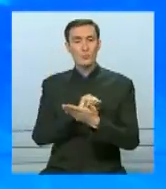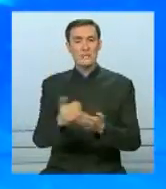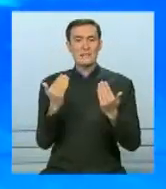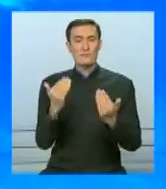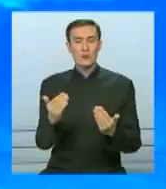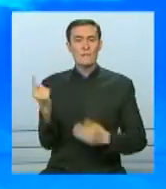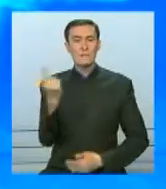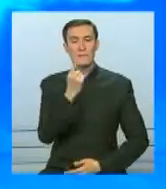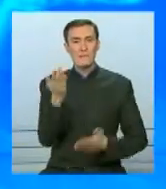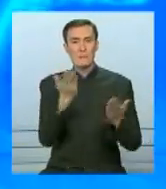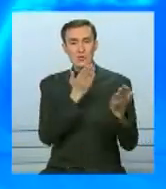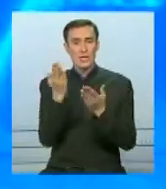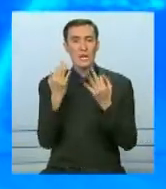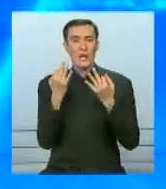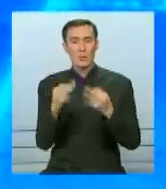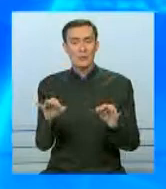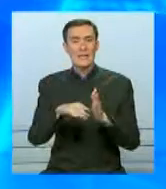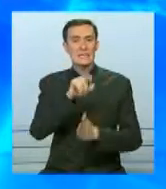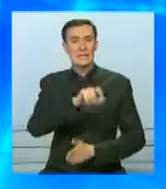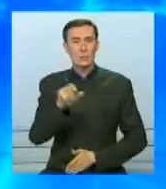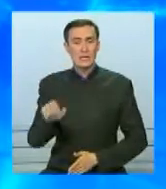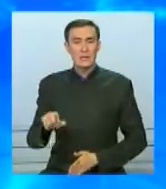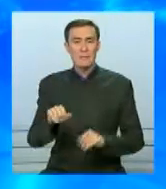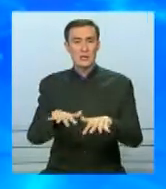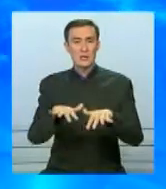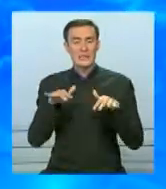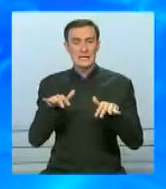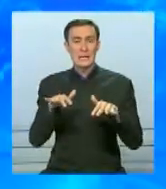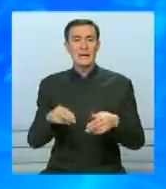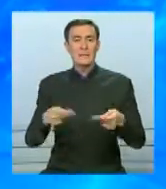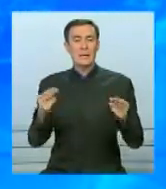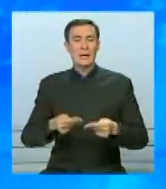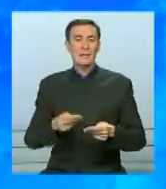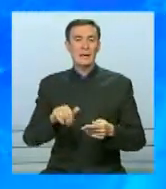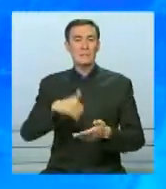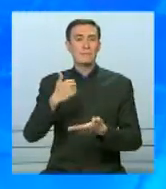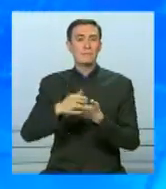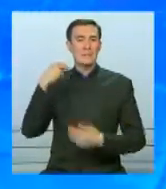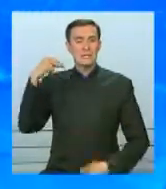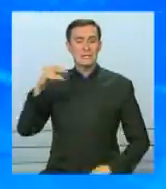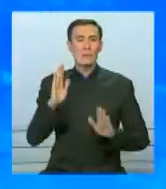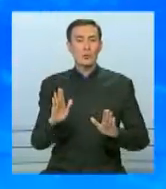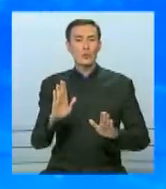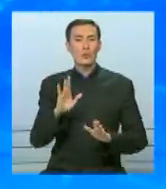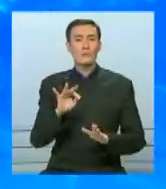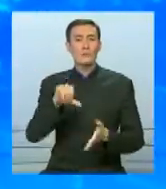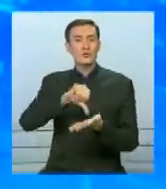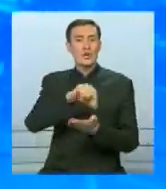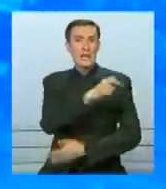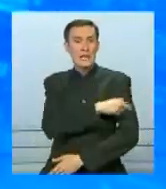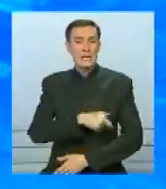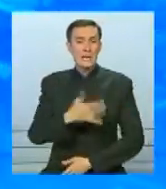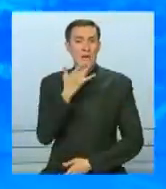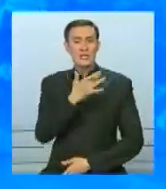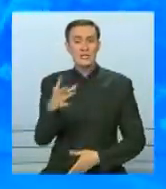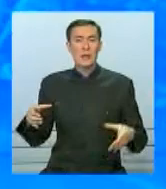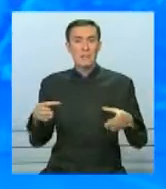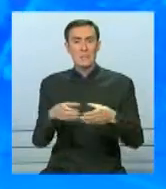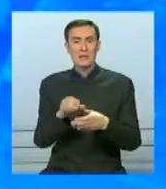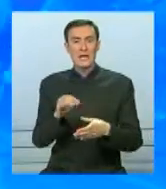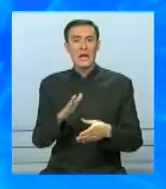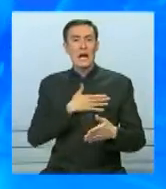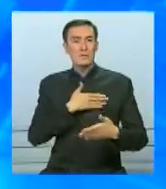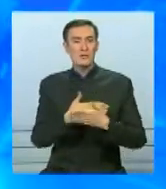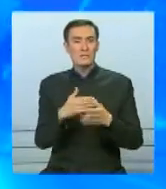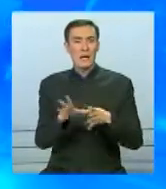сегодня в первом чтении одобрили депутаты Мажилиса. С его принятием на пост президента Казахстана смогут претендовать только члены политических партий или